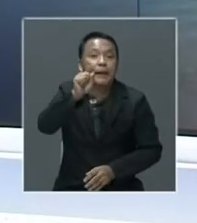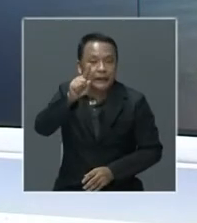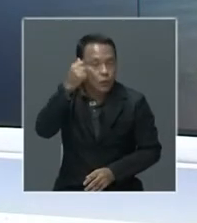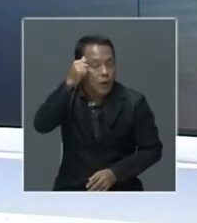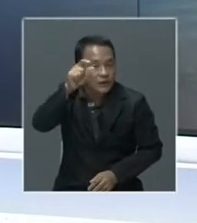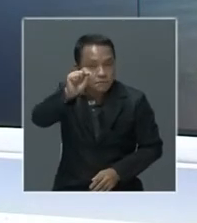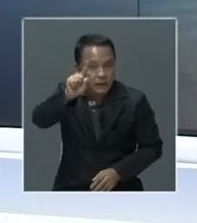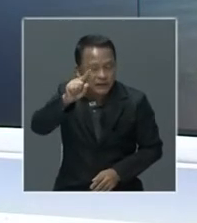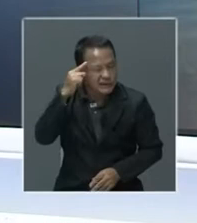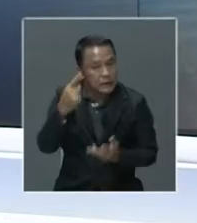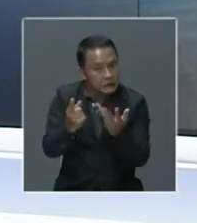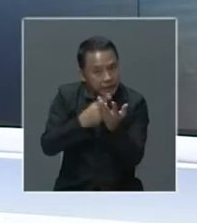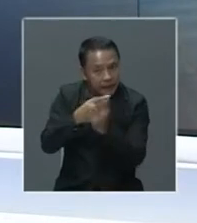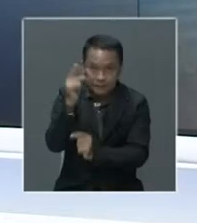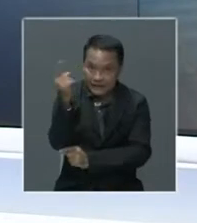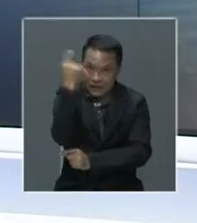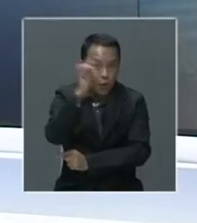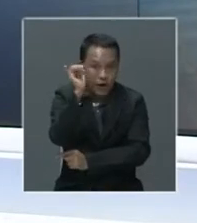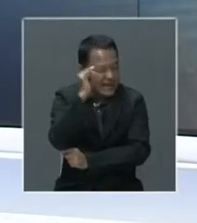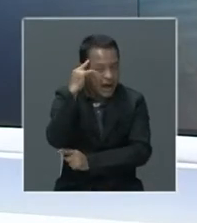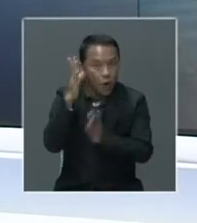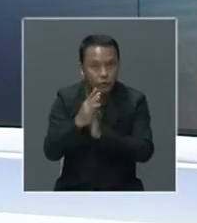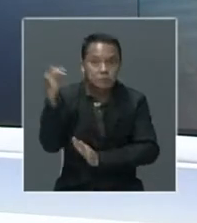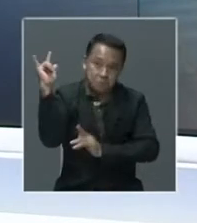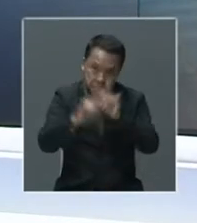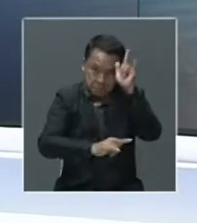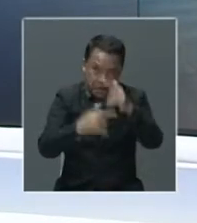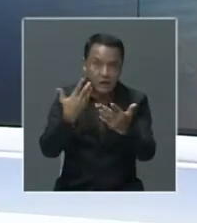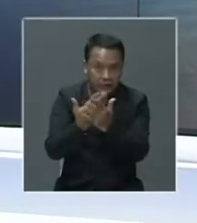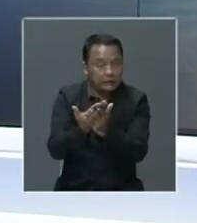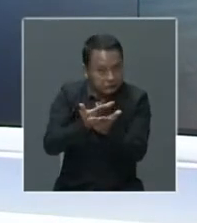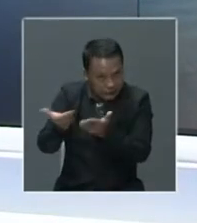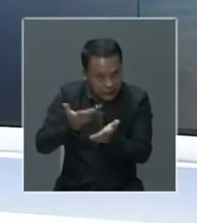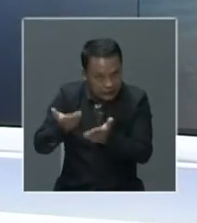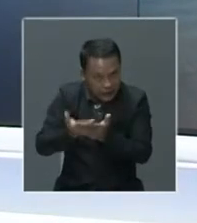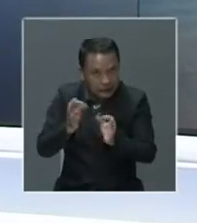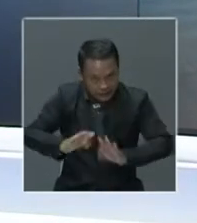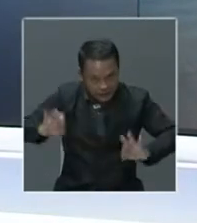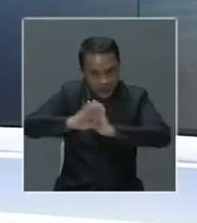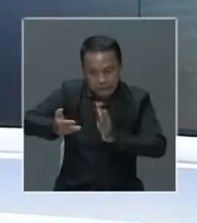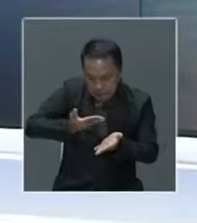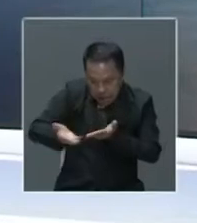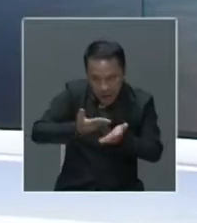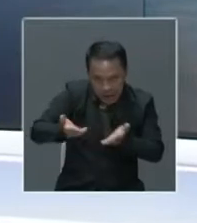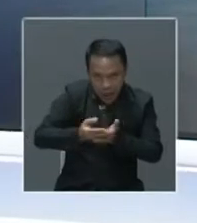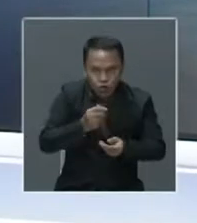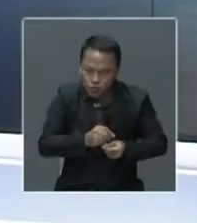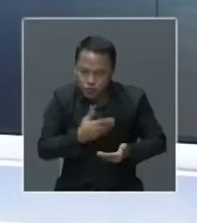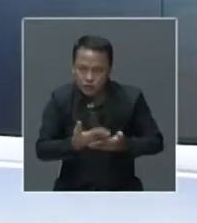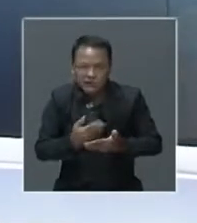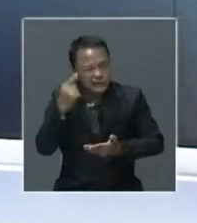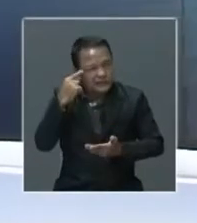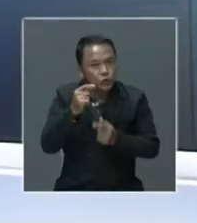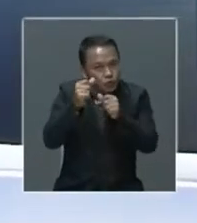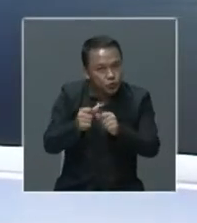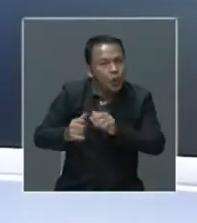ก็ยังไม่รับวันเที่ยวเพราะฉะนั้นอย่างน้อยๆเนี่ยคนที่มาต้องมีกำลังซื้อพอสมควรเลยนะคะที่จะจ่ายเงินสำหรับการกักตัวอยู่หล